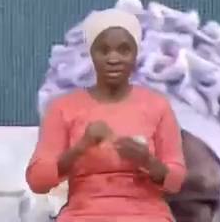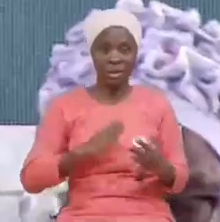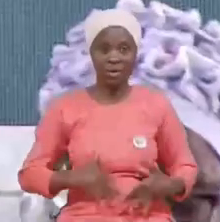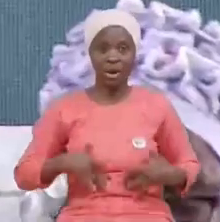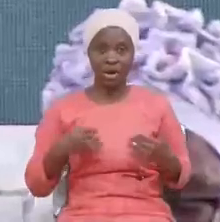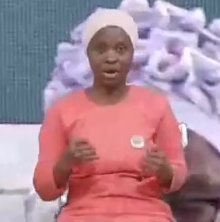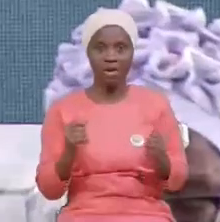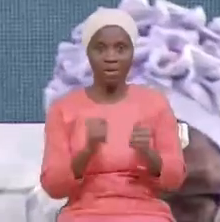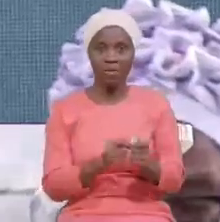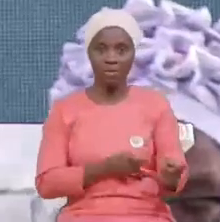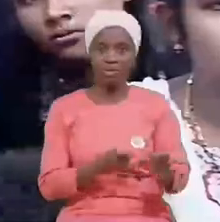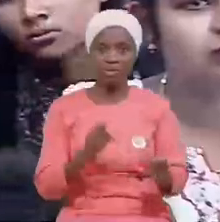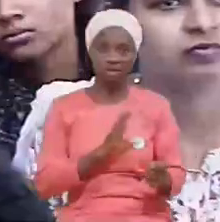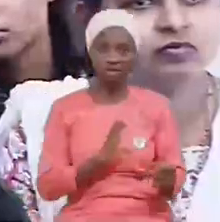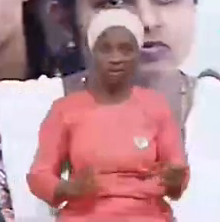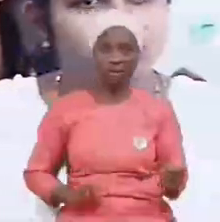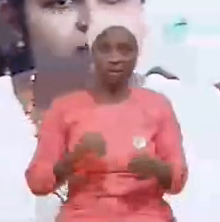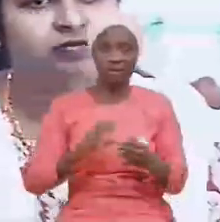c'est le contrôle de Christ dans nos vies